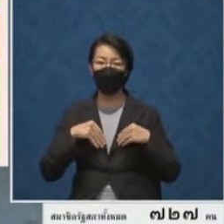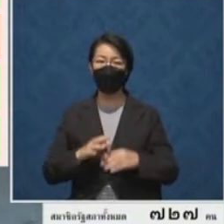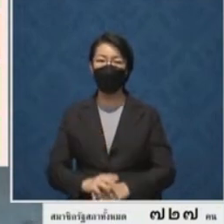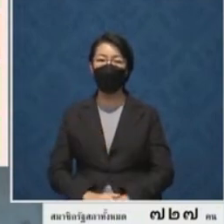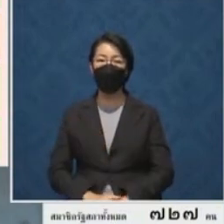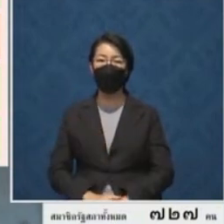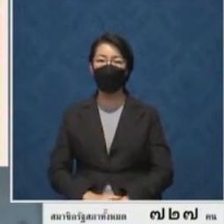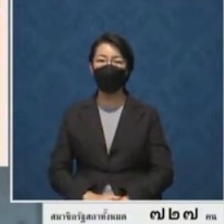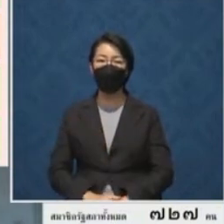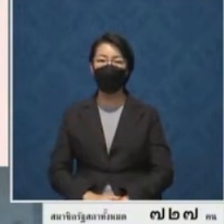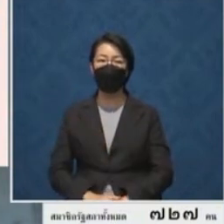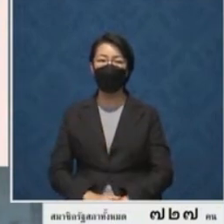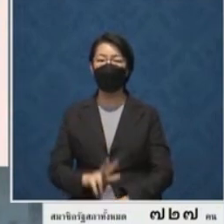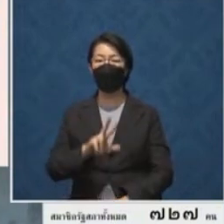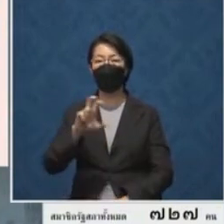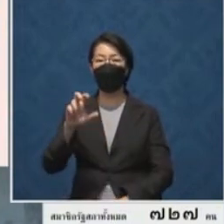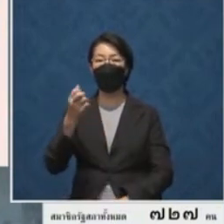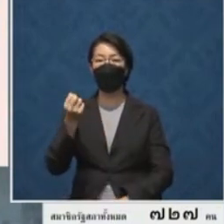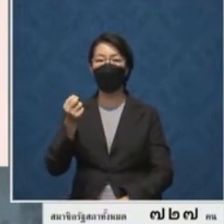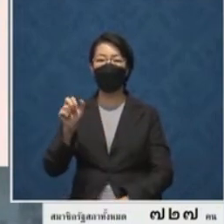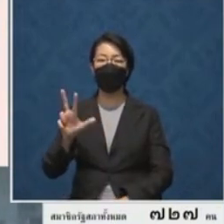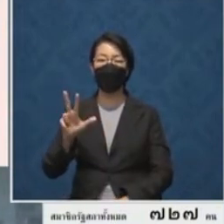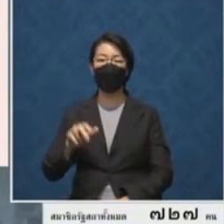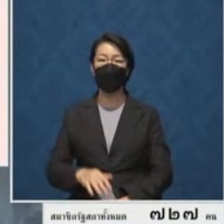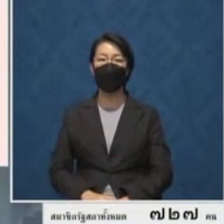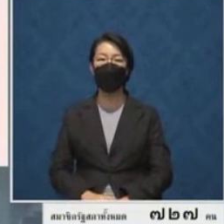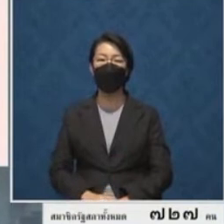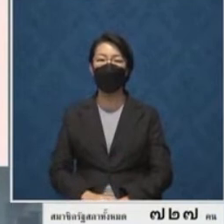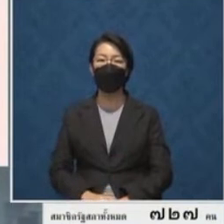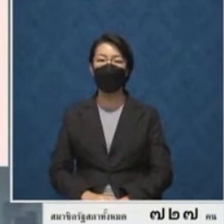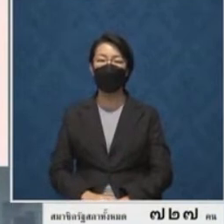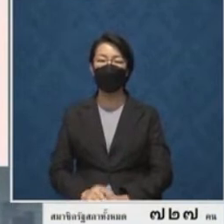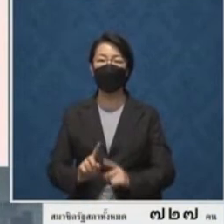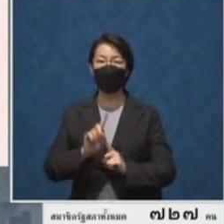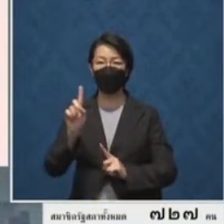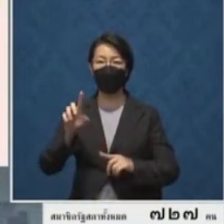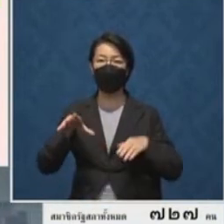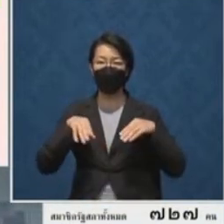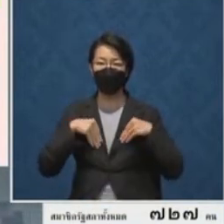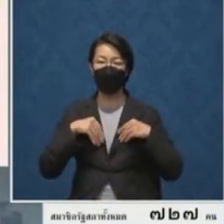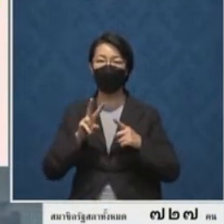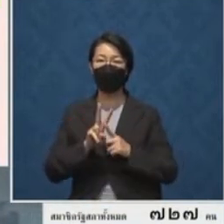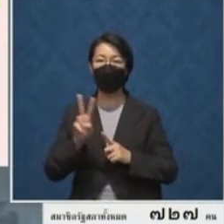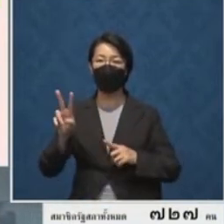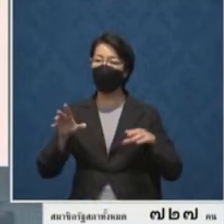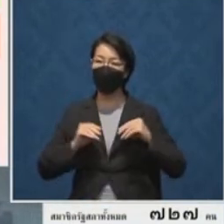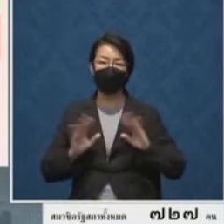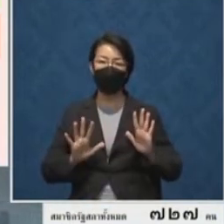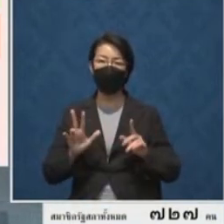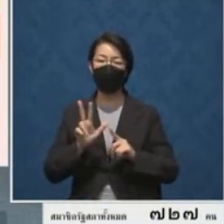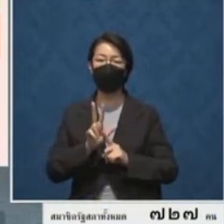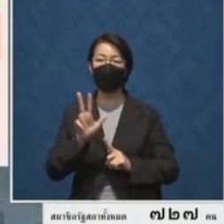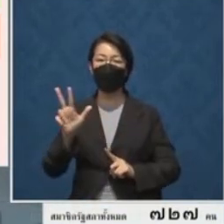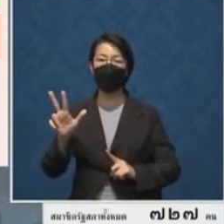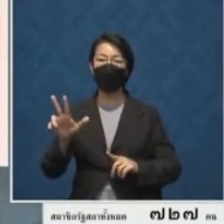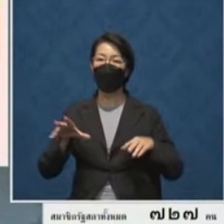313นายปัญญางานเลิศ 1รับหลักการ2ไม่รับหลักการ3ไม่รับหลักการ4